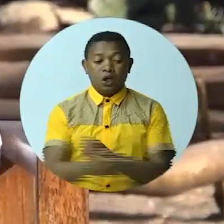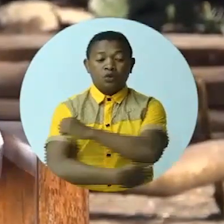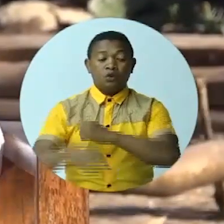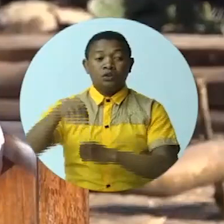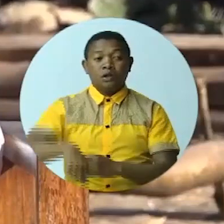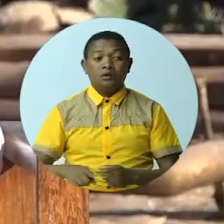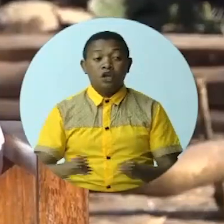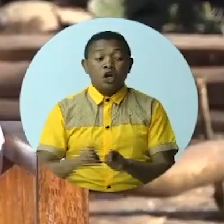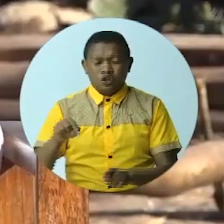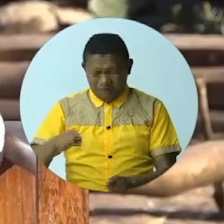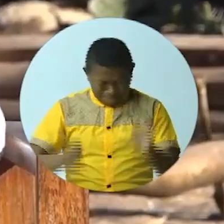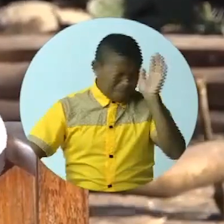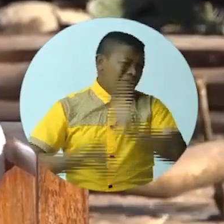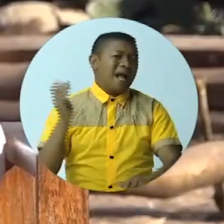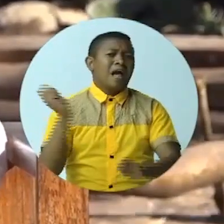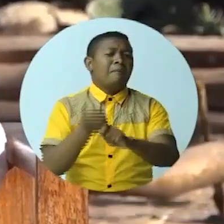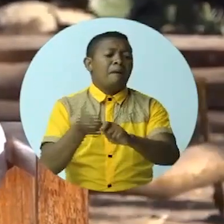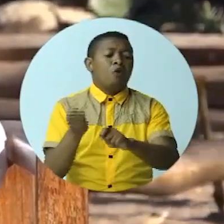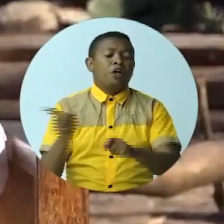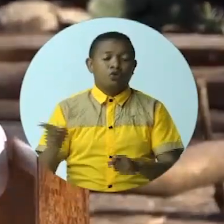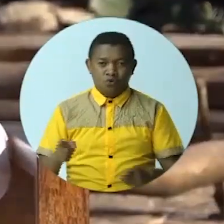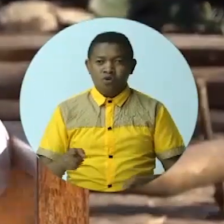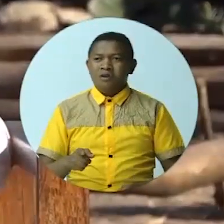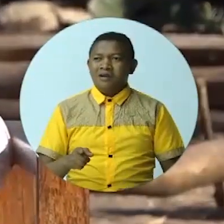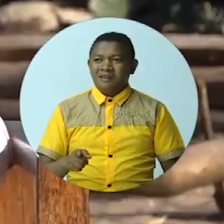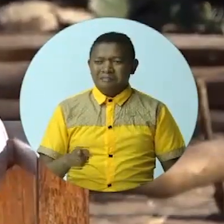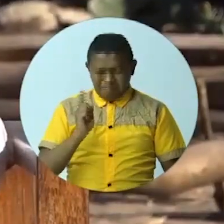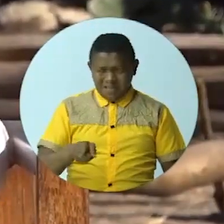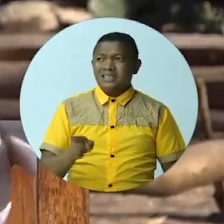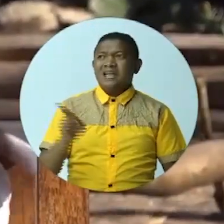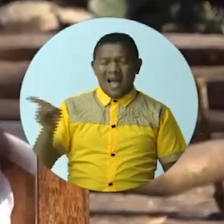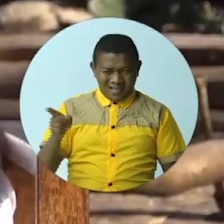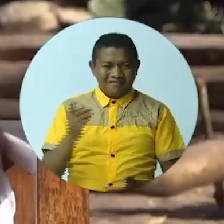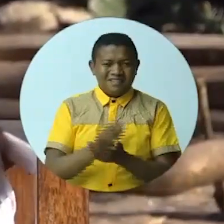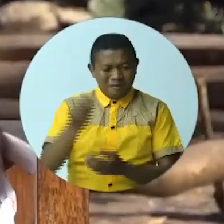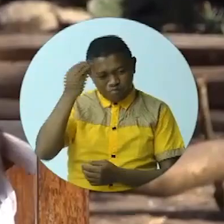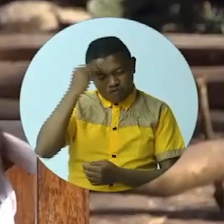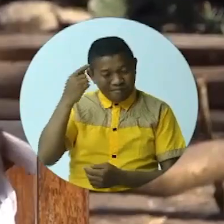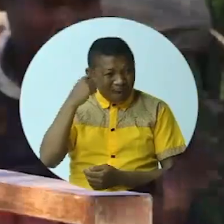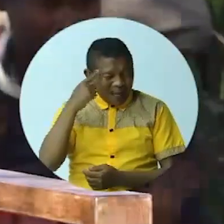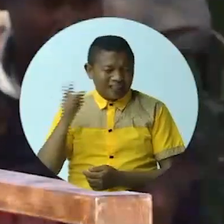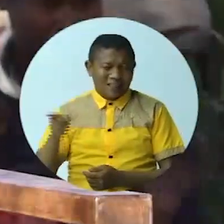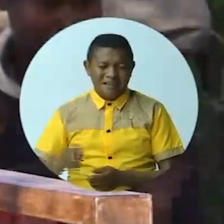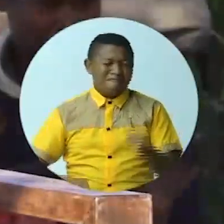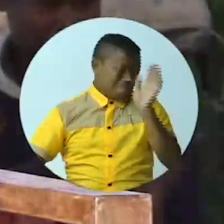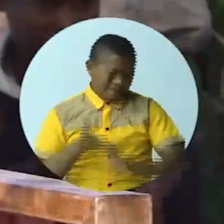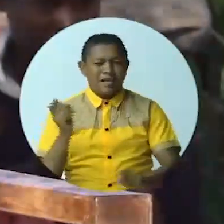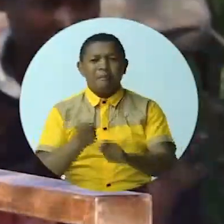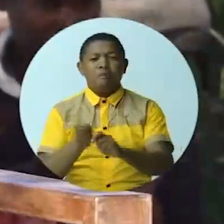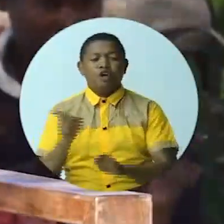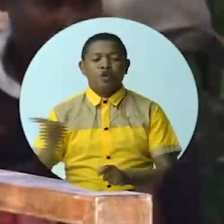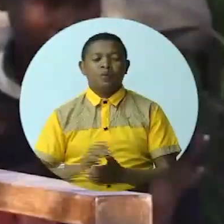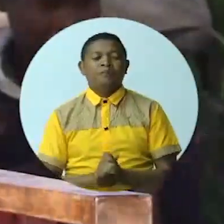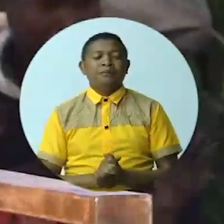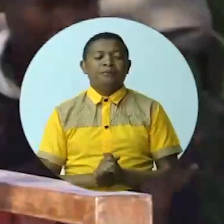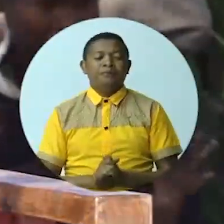ho fitana aingana ny fidanjana. Efa misy étude ihany koa raha teo fa ho apetrantsika aingana ny fanaovana an'izany. Ao ihany